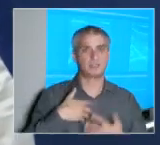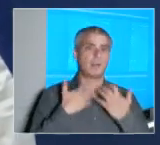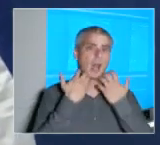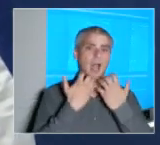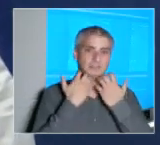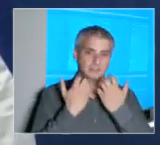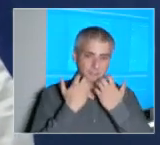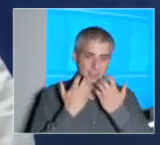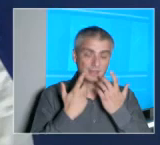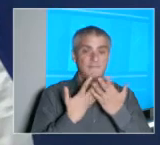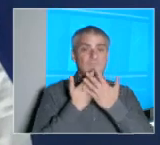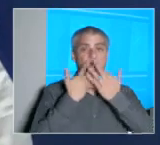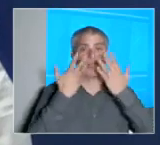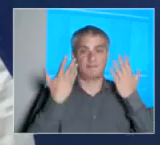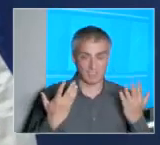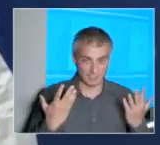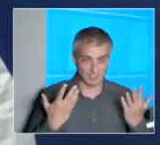להסביר ולהבהיר